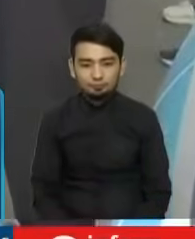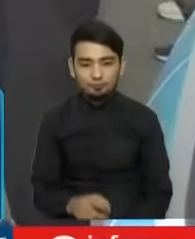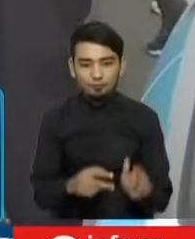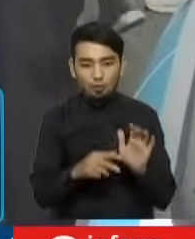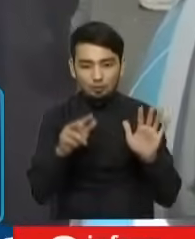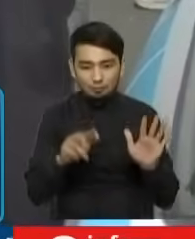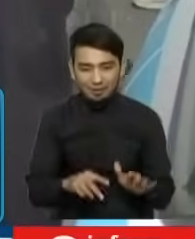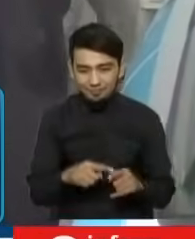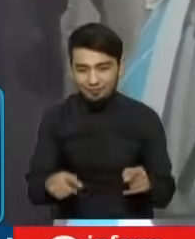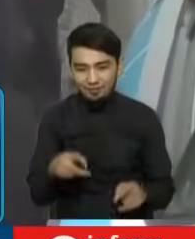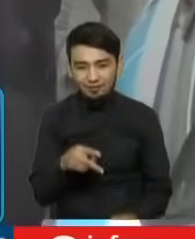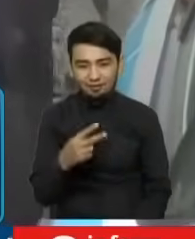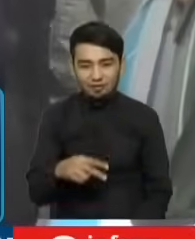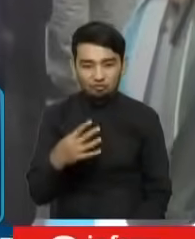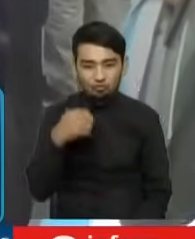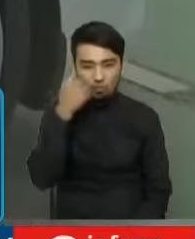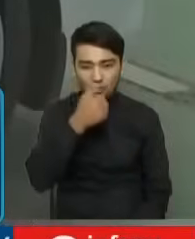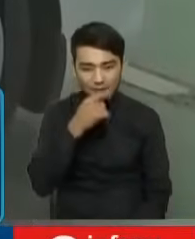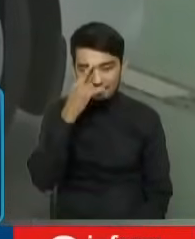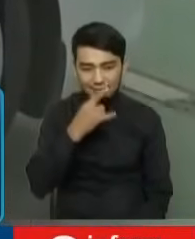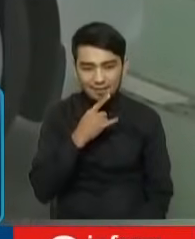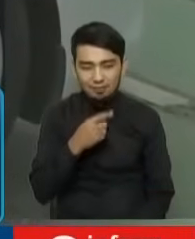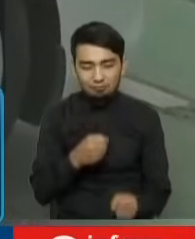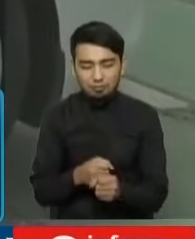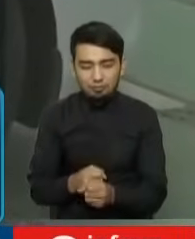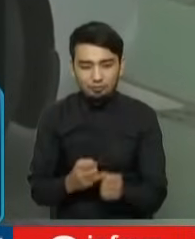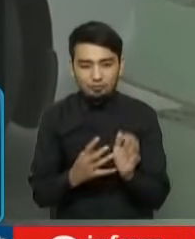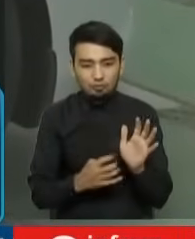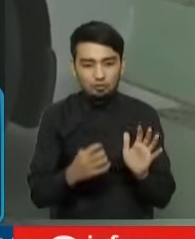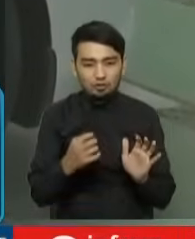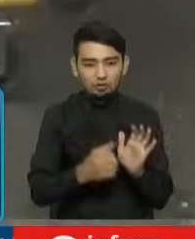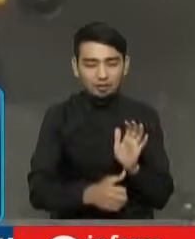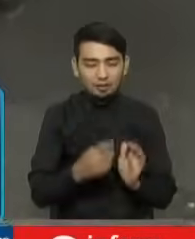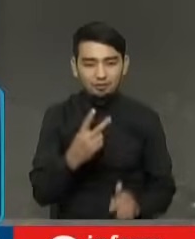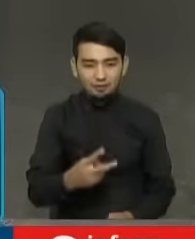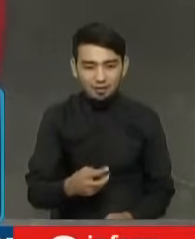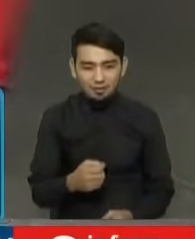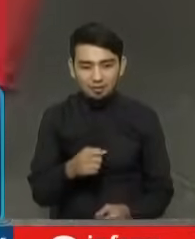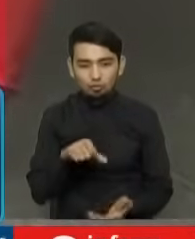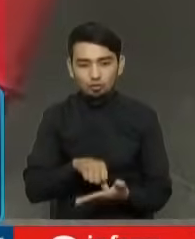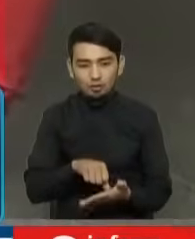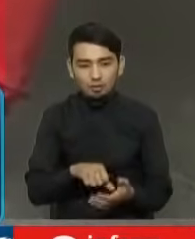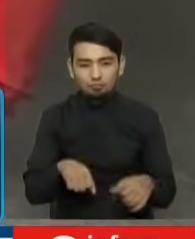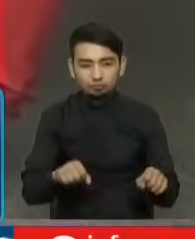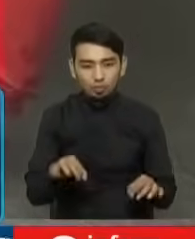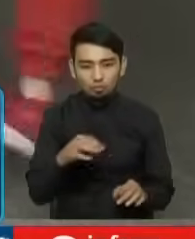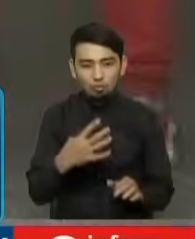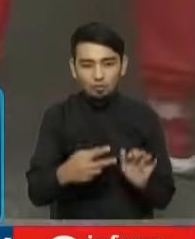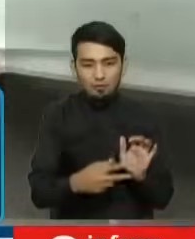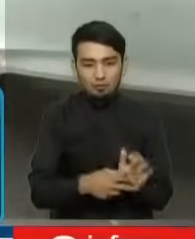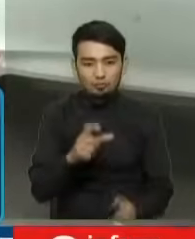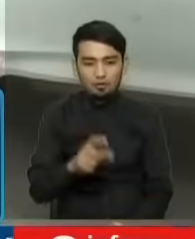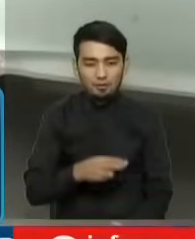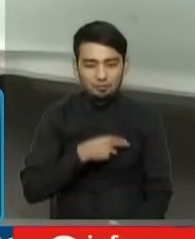месяцев 2024 года в Казахстане произошло 962 ДТП с участием мопедов. Погибли 48 человек.